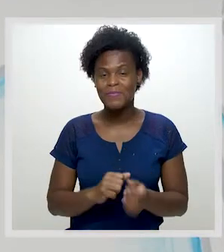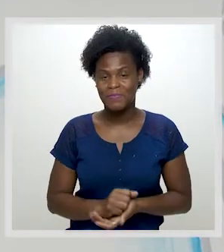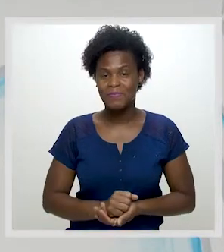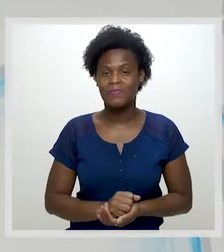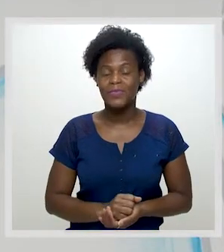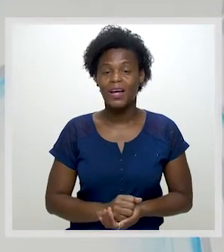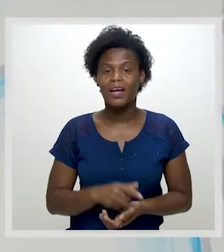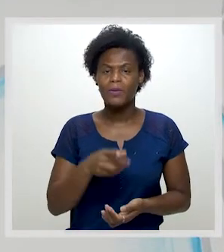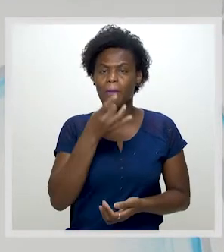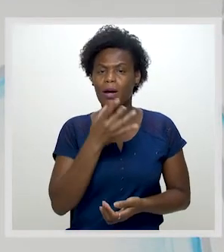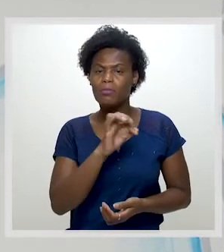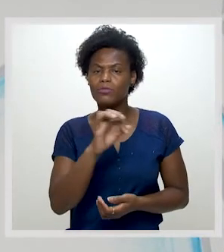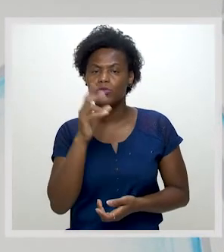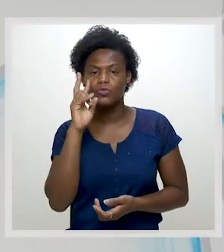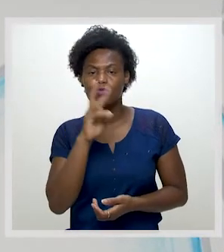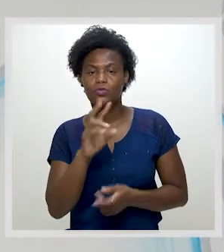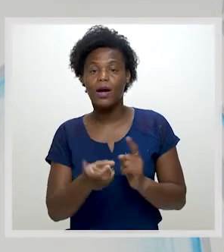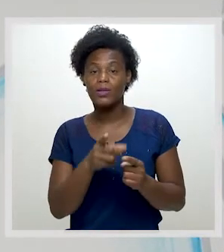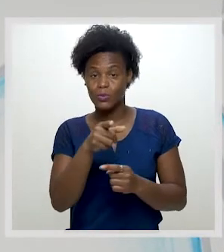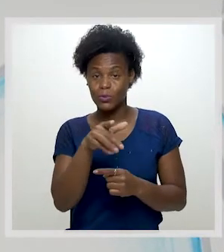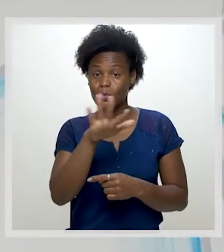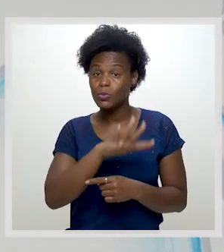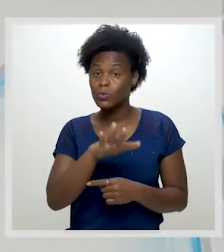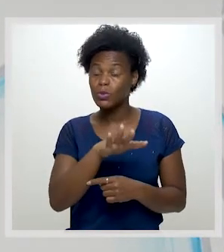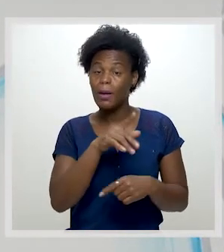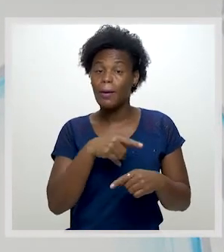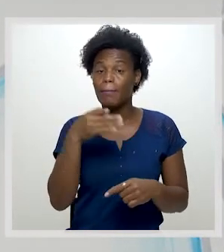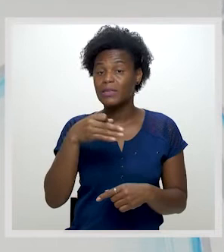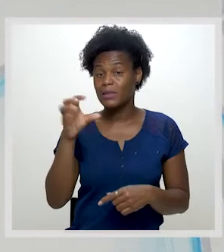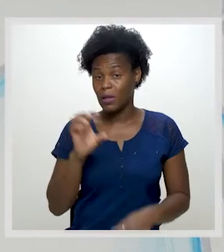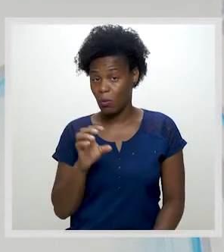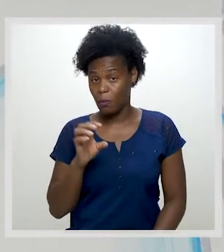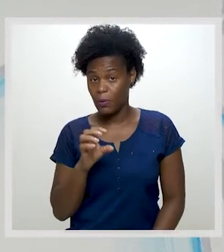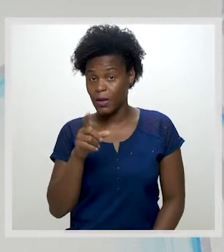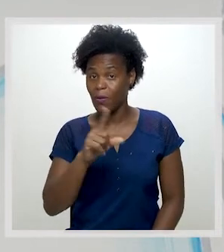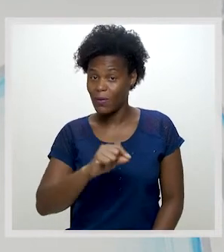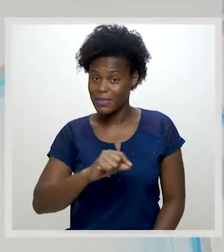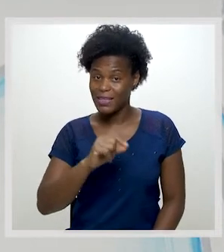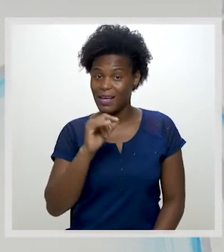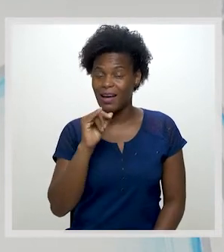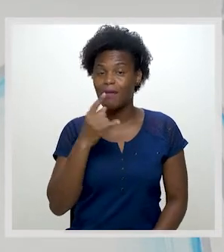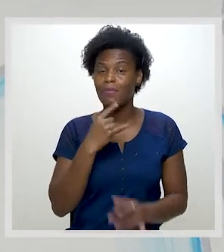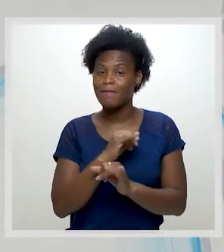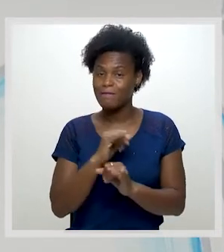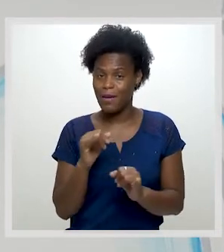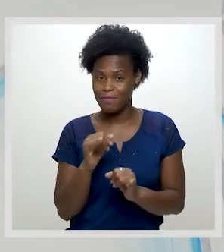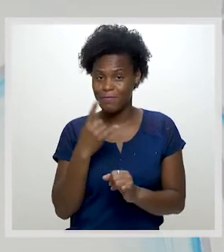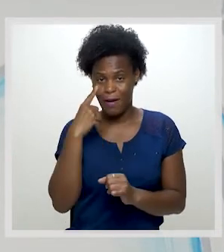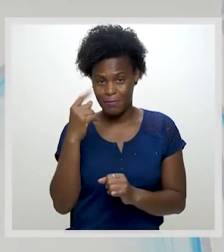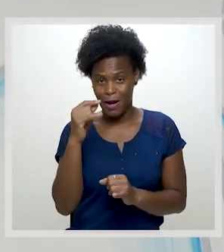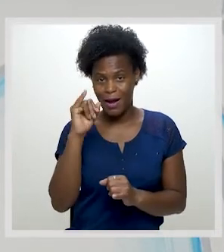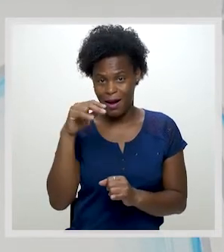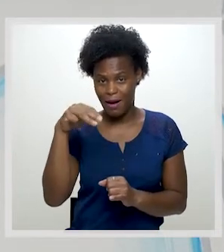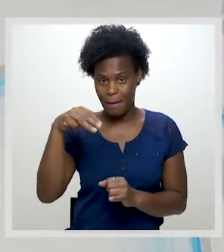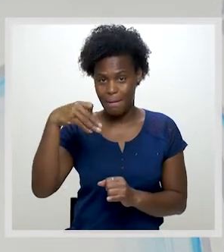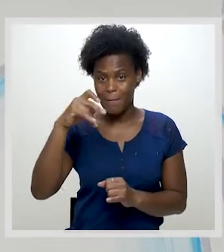bien. Alors, ça t'a permis de voir quoi? Que tu as utilisé le passé composé et l'imparfait. La question